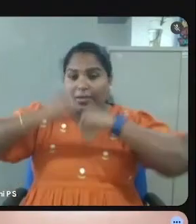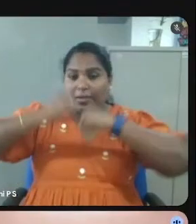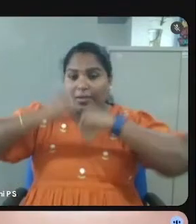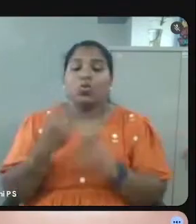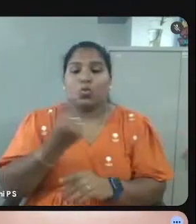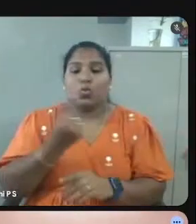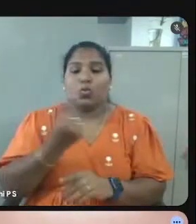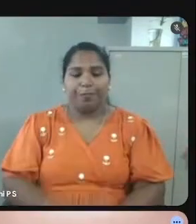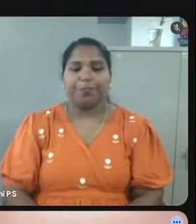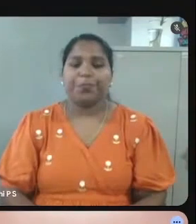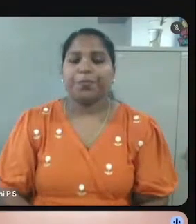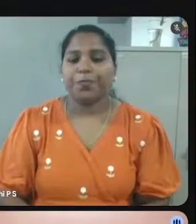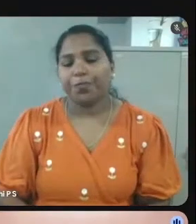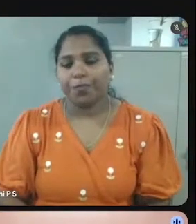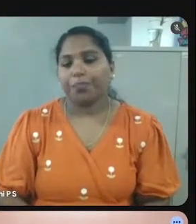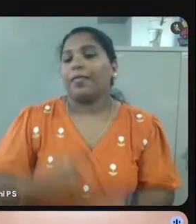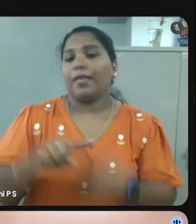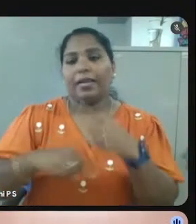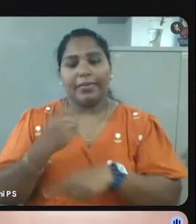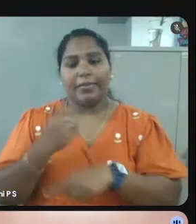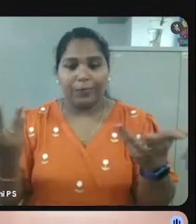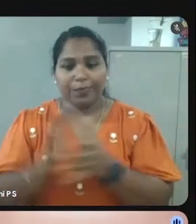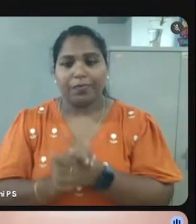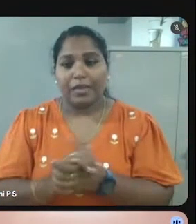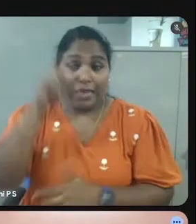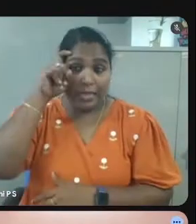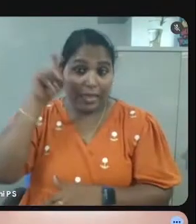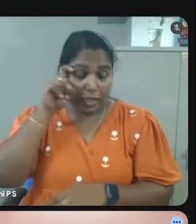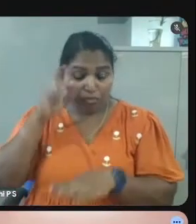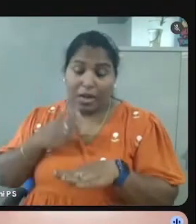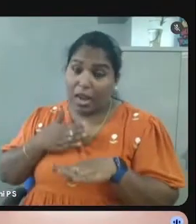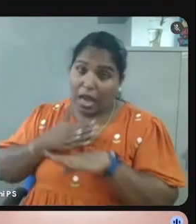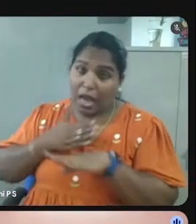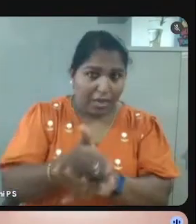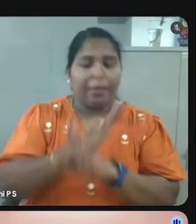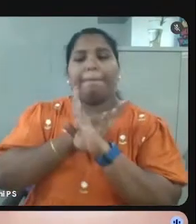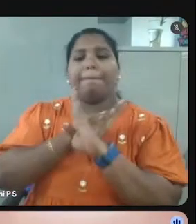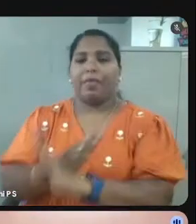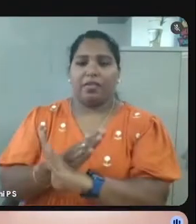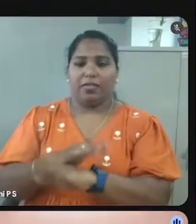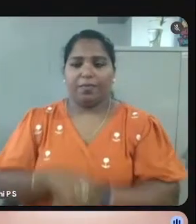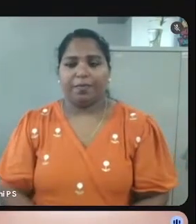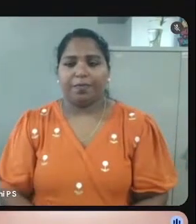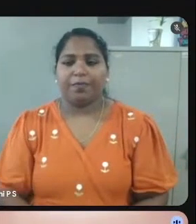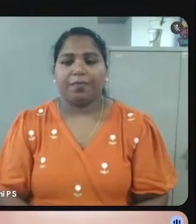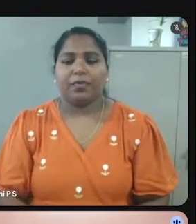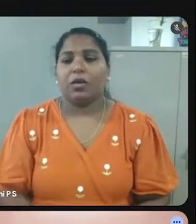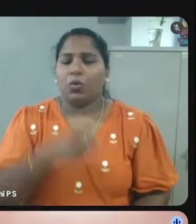അടുത്തതായി സെക്ഷൽ അബ്യൂസ് പ്രിവെൻഷൻ. ഇത് നമുക്ക് ഒരു